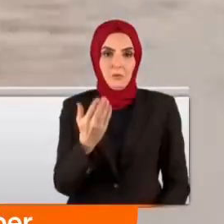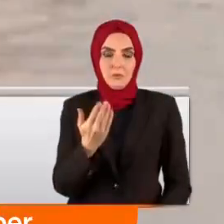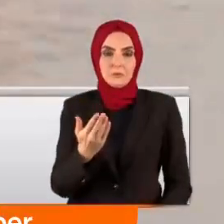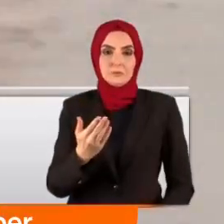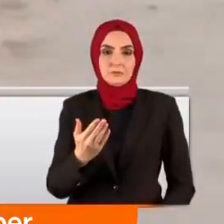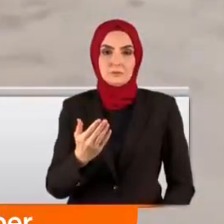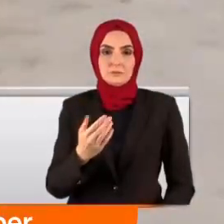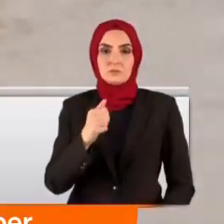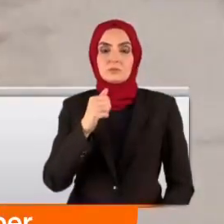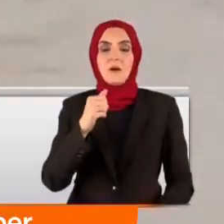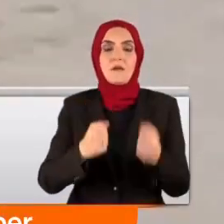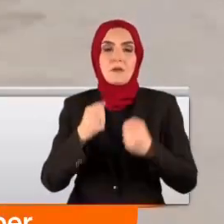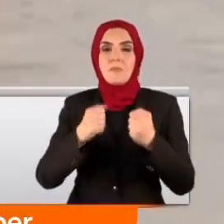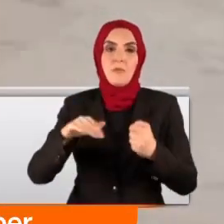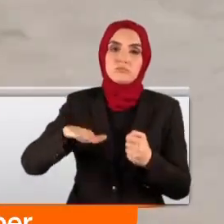yüzen arabalar,